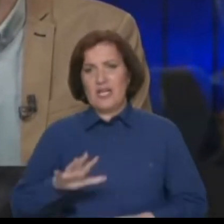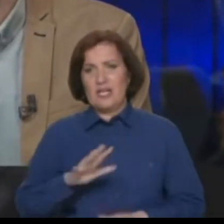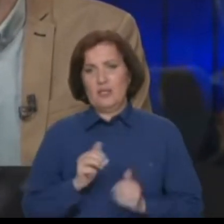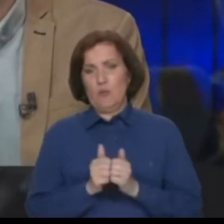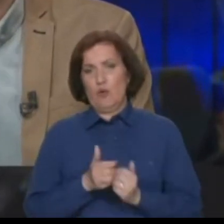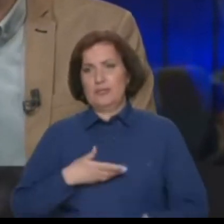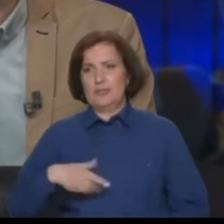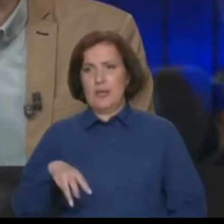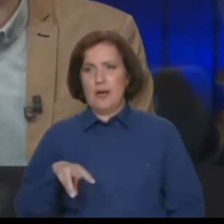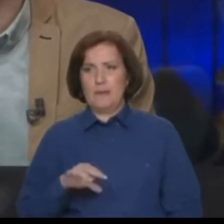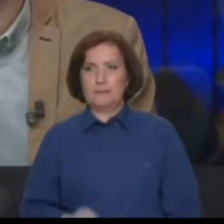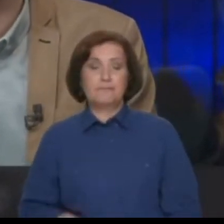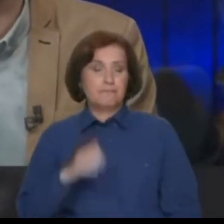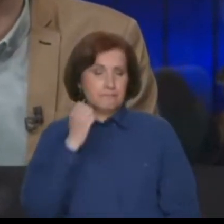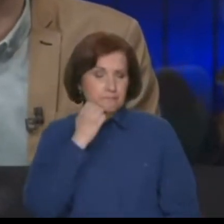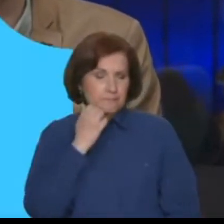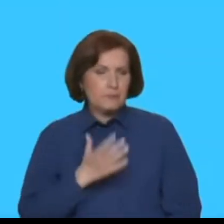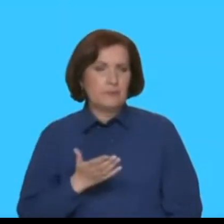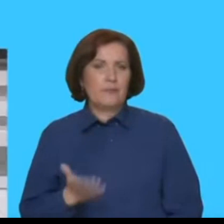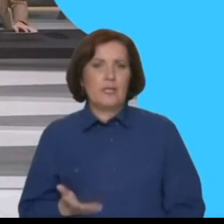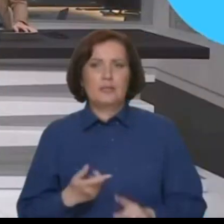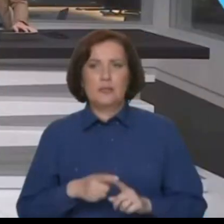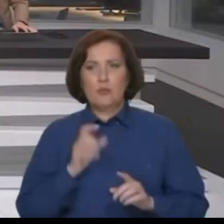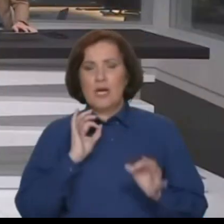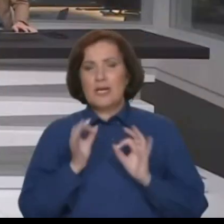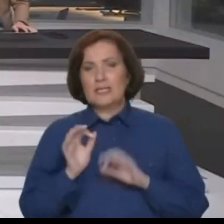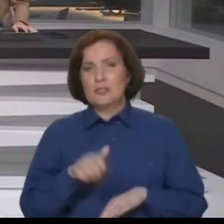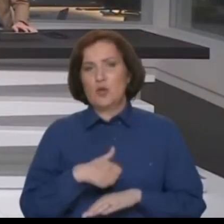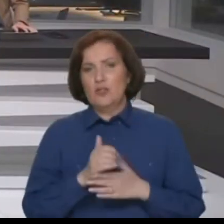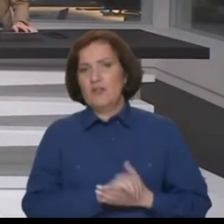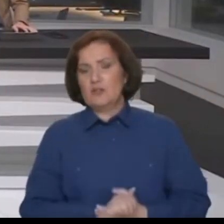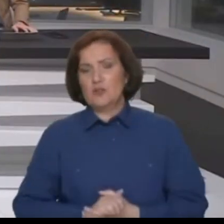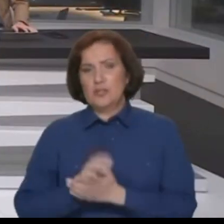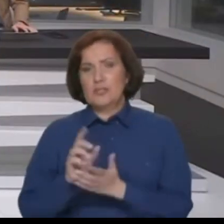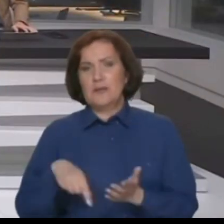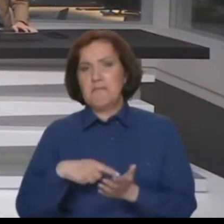поряд з нами. Дуже дякую. Це була Оксана Продан, радниця голови Асоціації міст України.